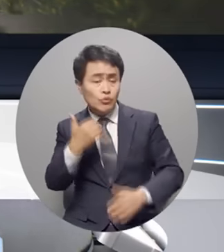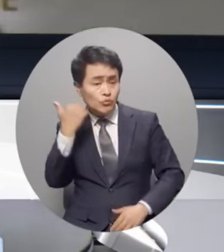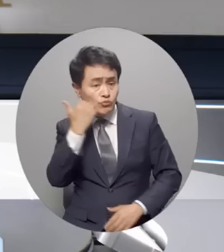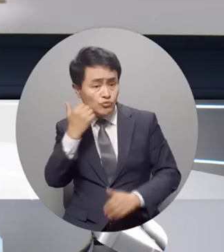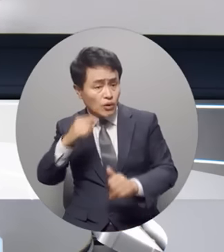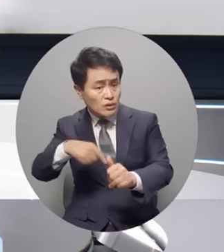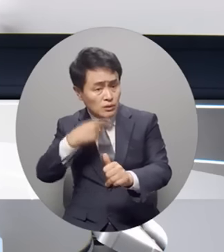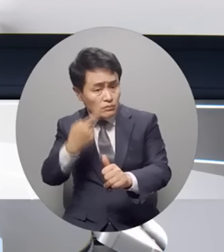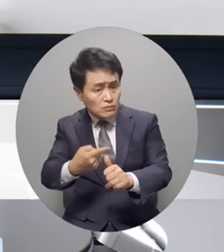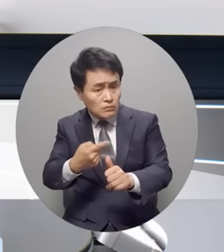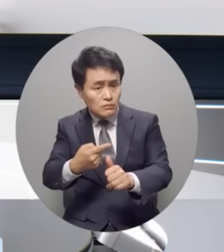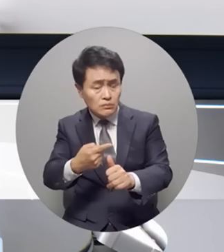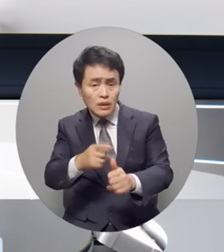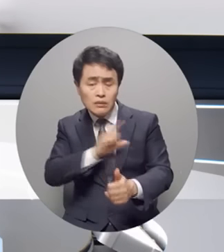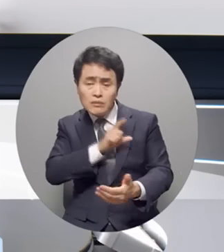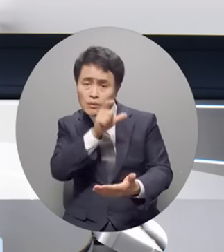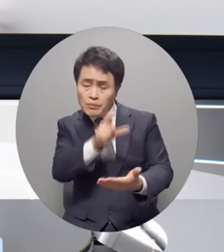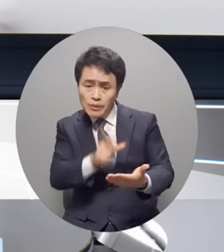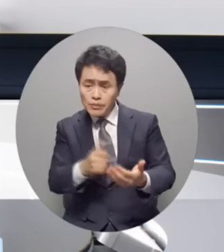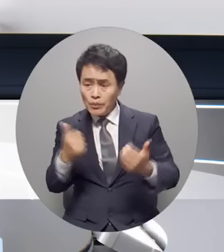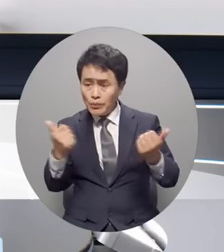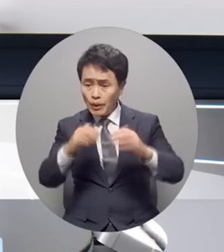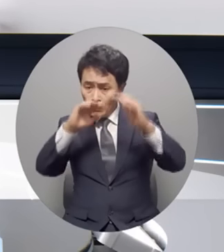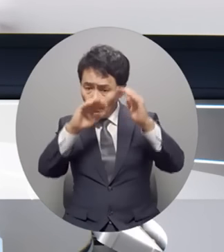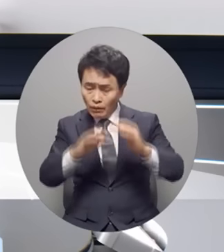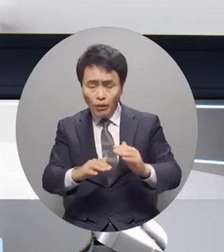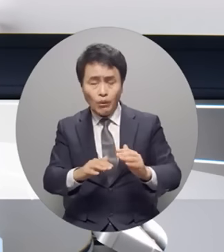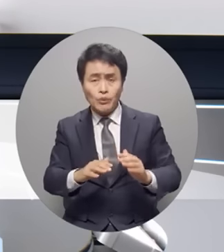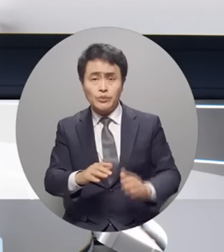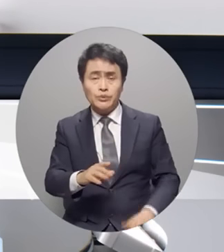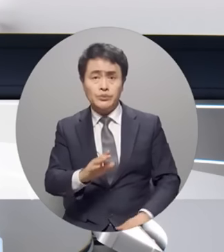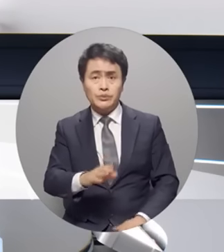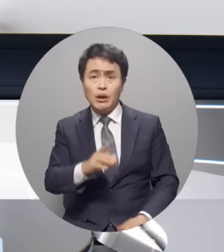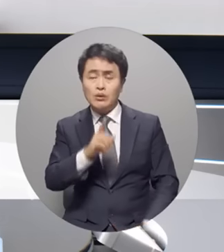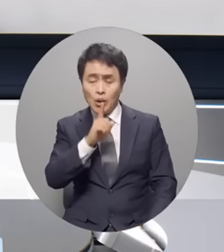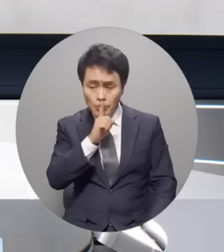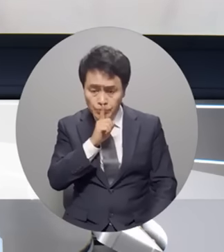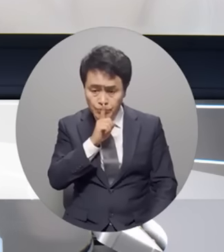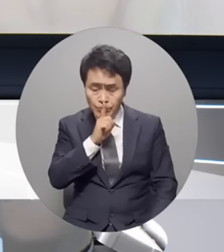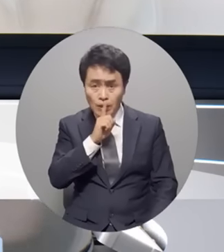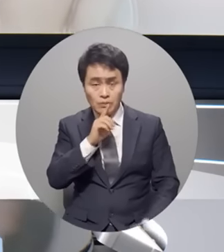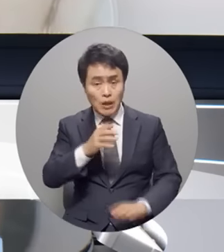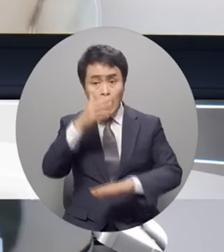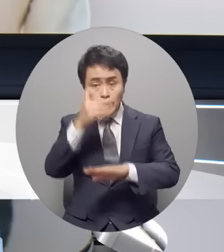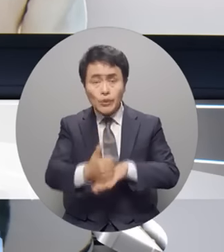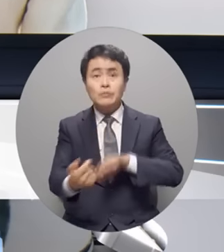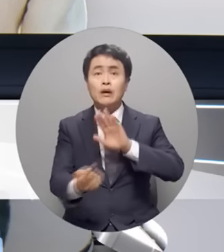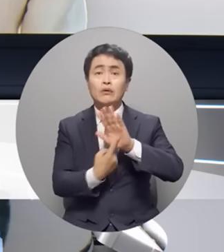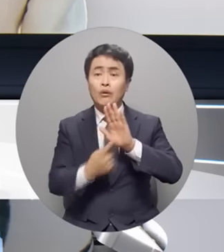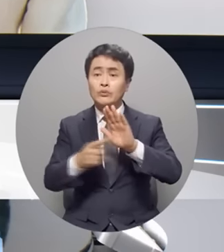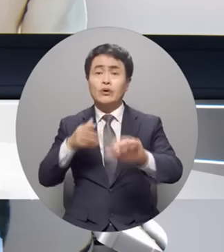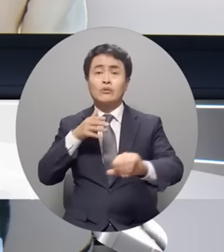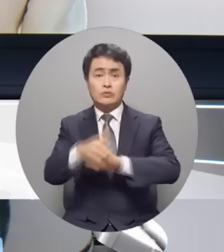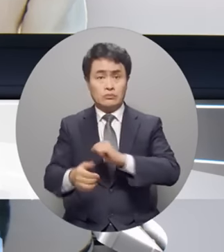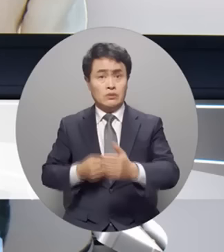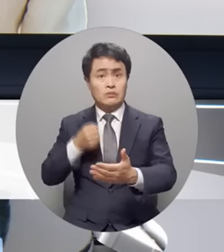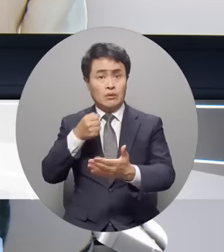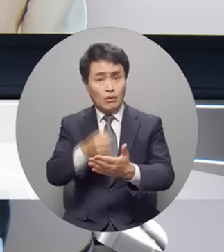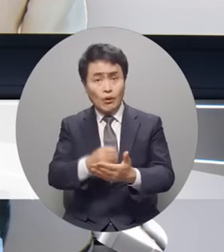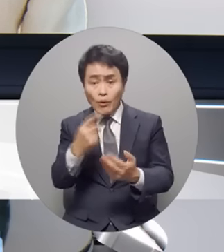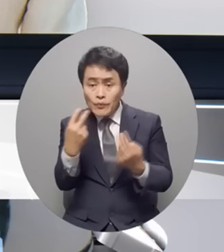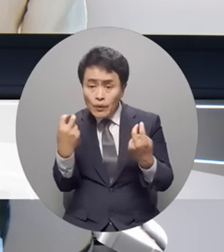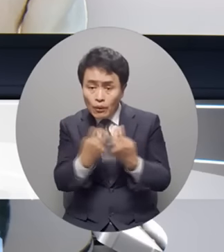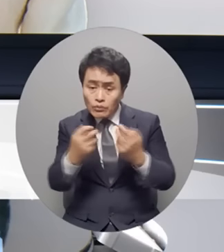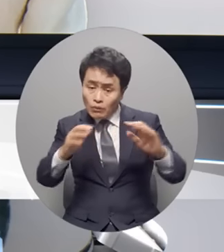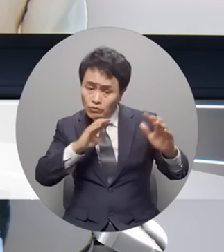참석했는지 명단도 회의 내용도 모두 비공개입니다 결론만 공개하고 어떤 식으로 결정했는지 또 어떤